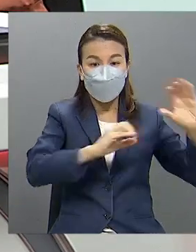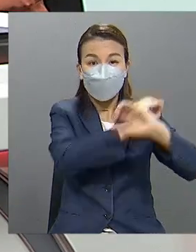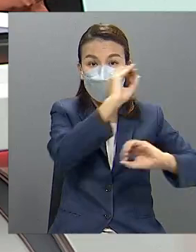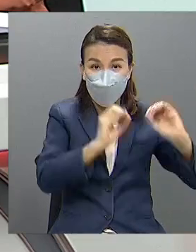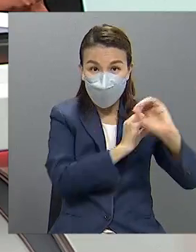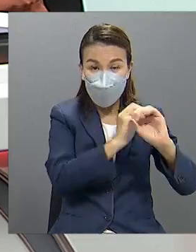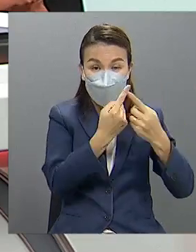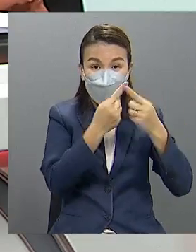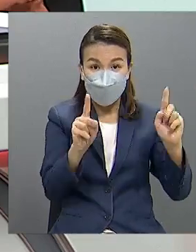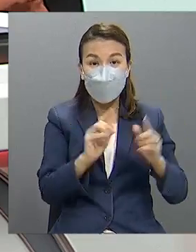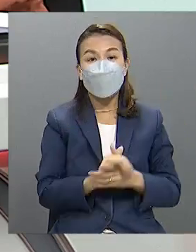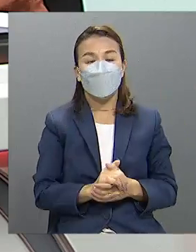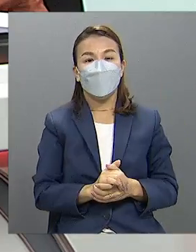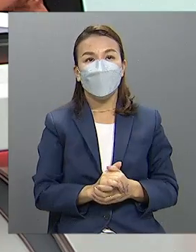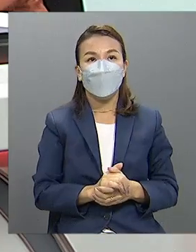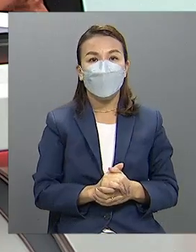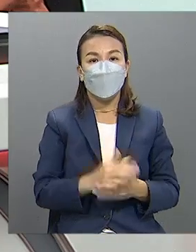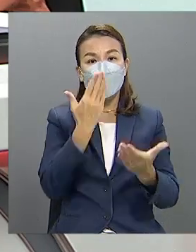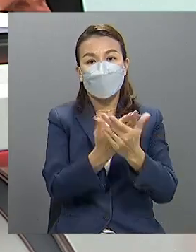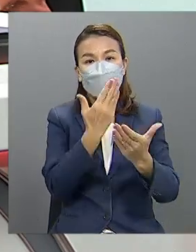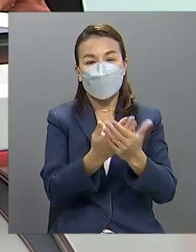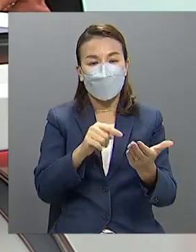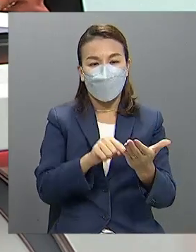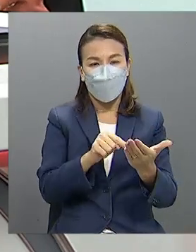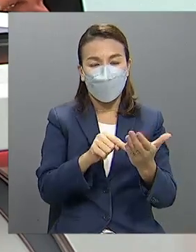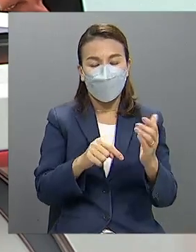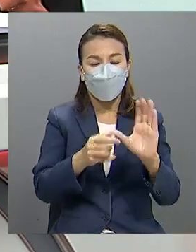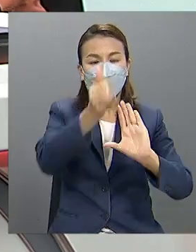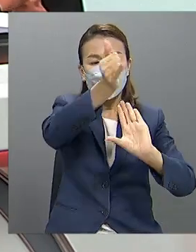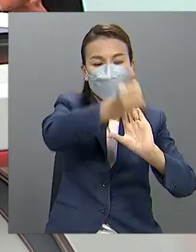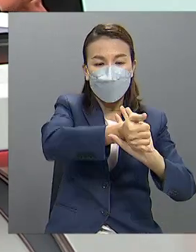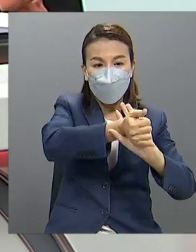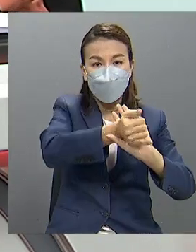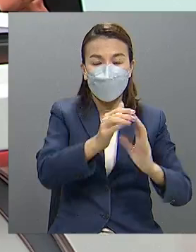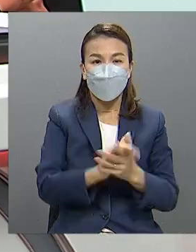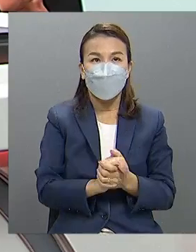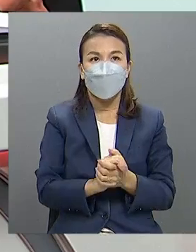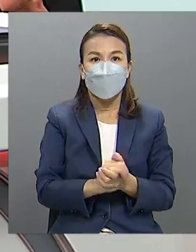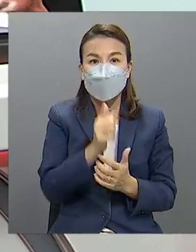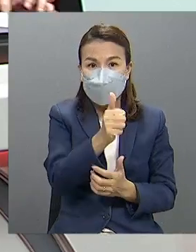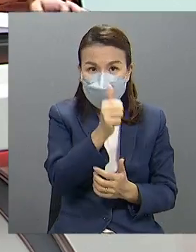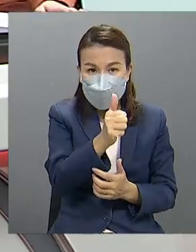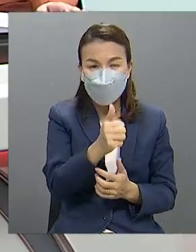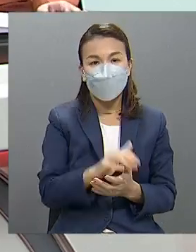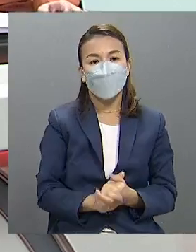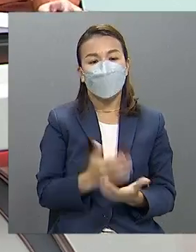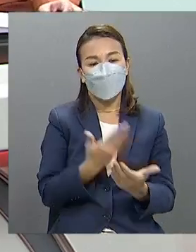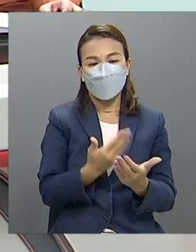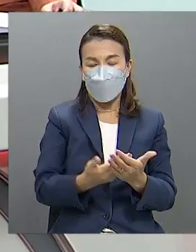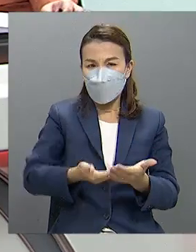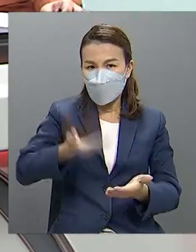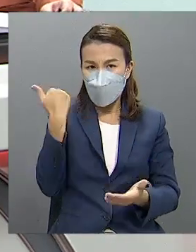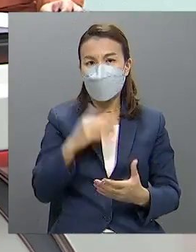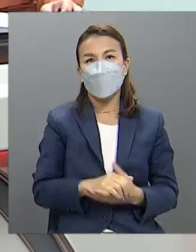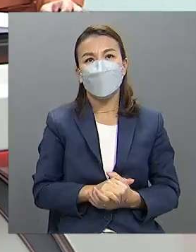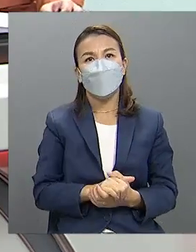คะว่าราคาคาร์ซีทในปัจจุบันถ้าอยากจะได้อายุการใช้งานยาวๆหน่อยราคายังค่อนข้างสูงอยู่ค ่ะก็มีเสียงสะ